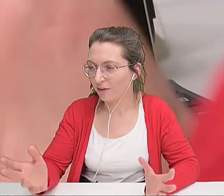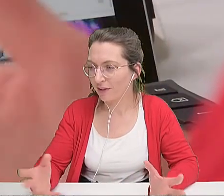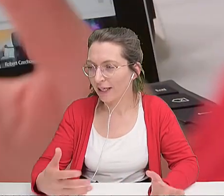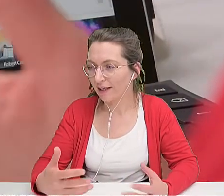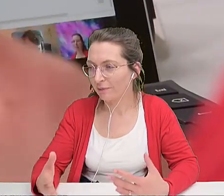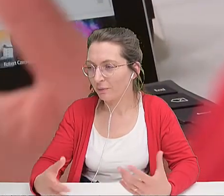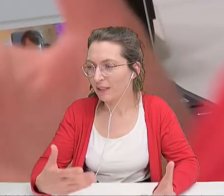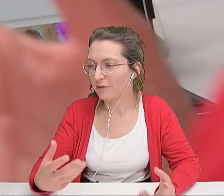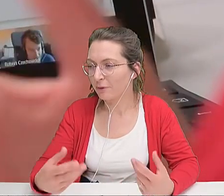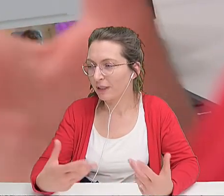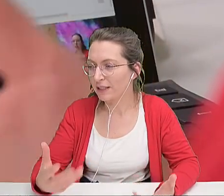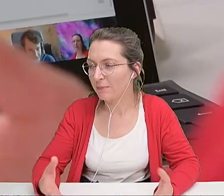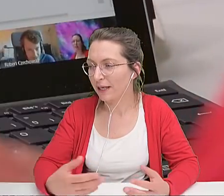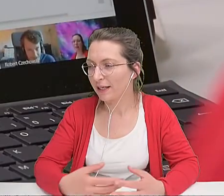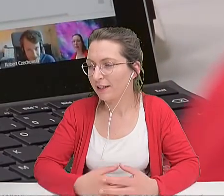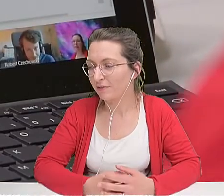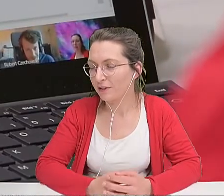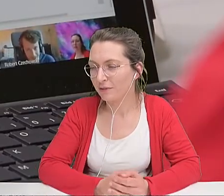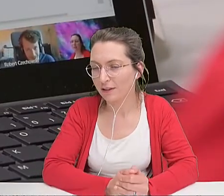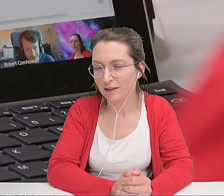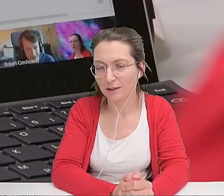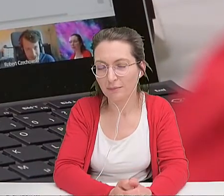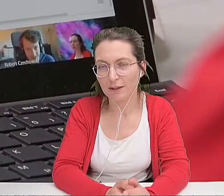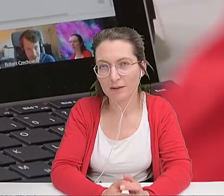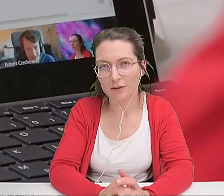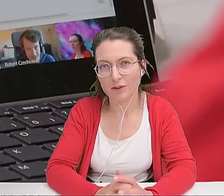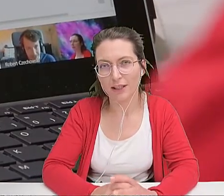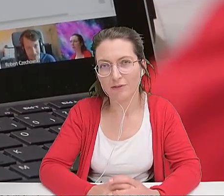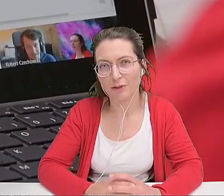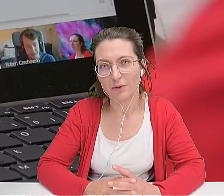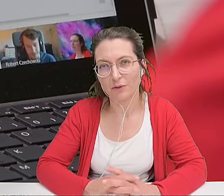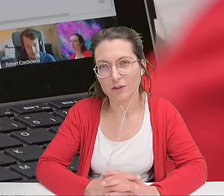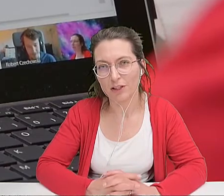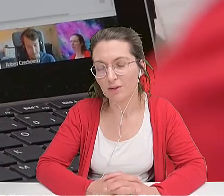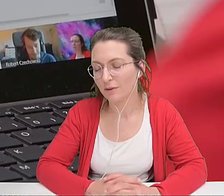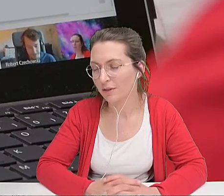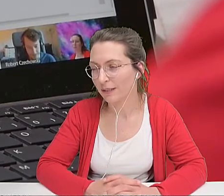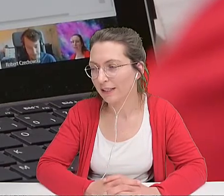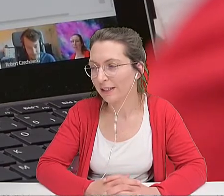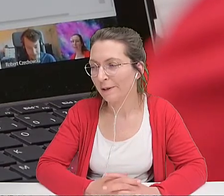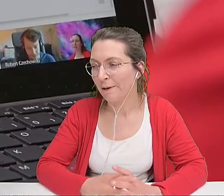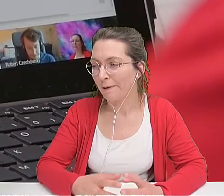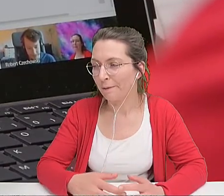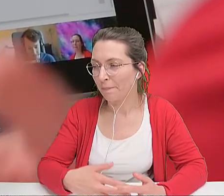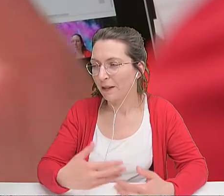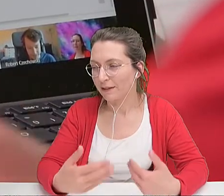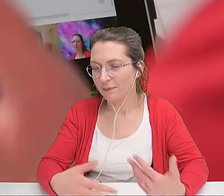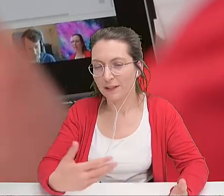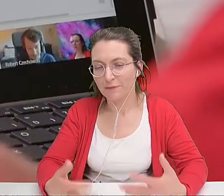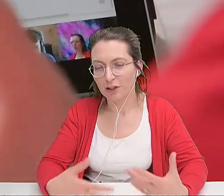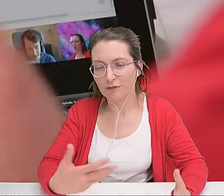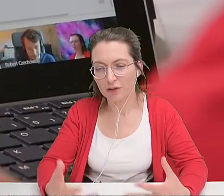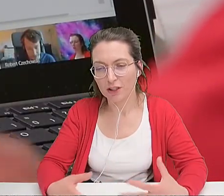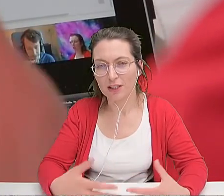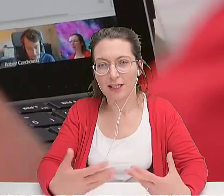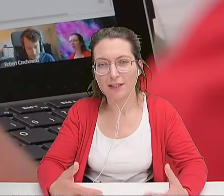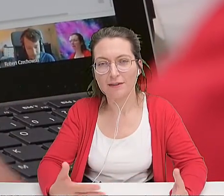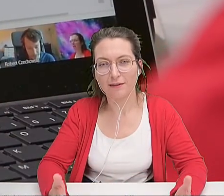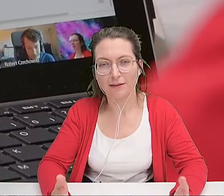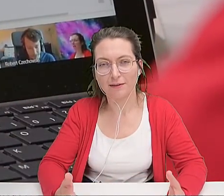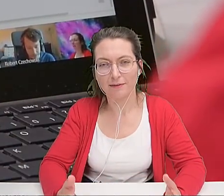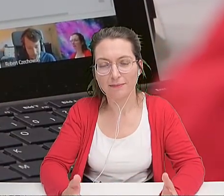Das ist ja so ein bisschen vom Prinzip her ähnlich, was wir mit Code Your Life, auch mit unserer Schildkröte machen, dass man eben Schritt für